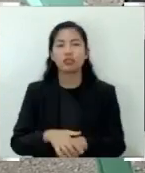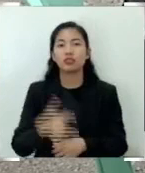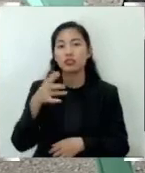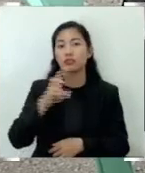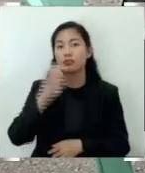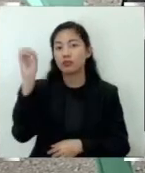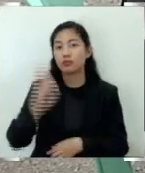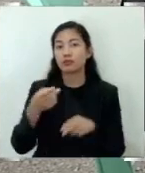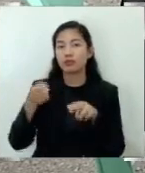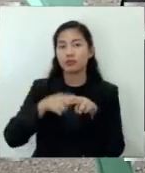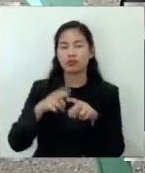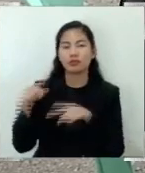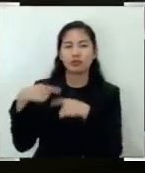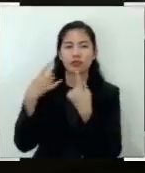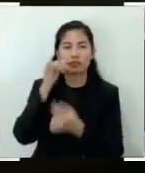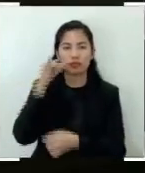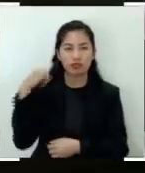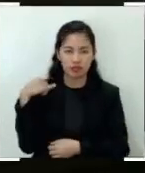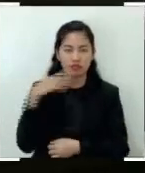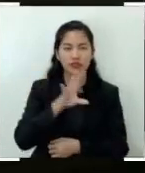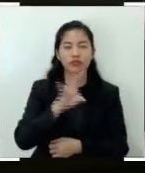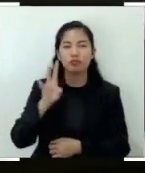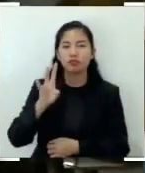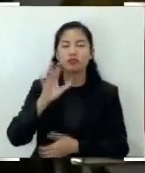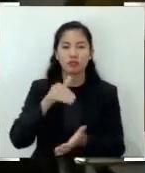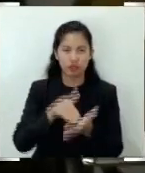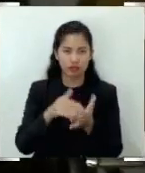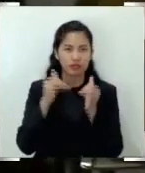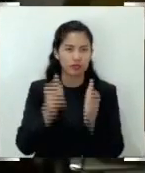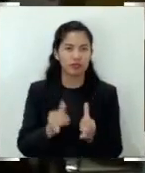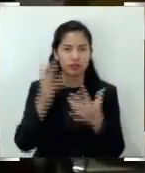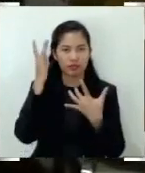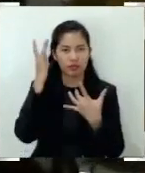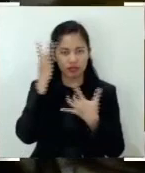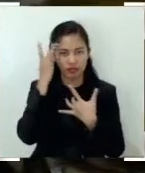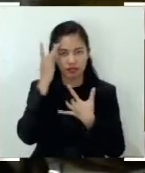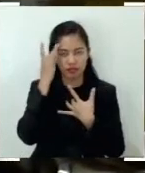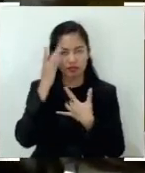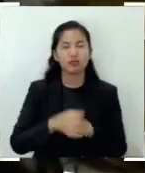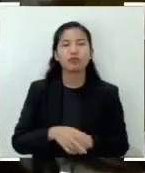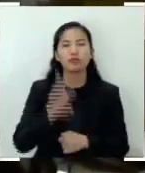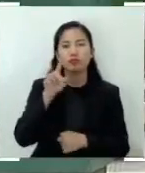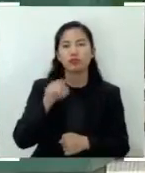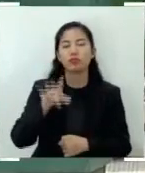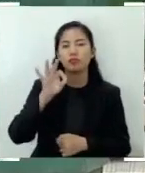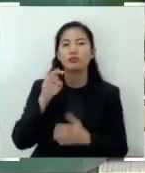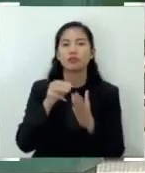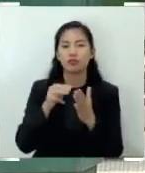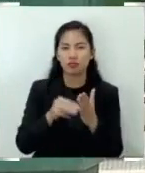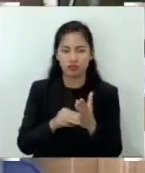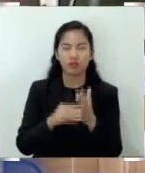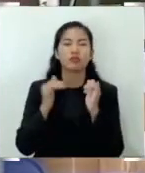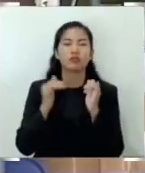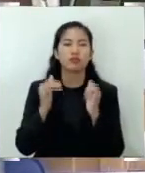kahapon. Mahigit 77,000 ang nagpapagaling sa ngayon, habang mahigit 2.9 million ang confirmed cases. Umabot naman